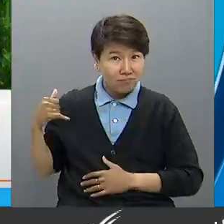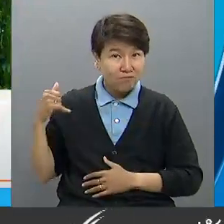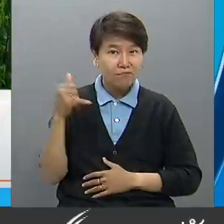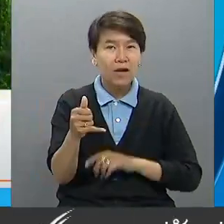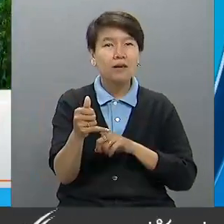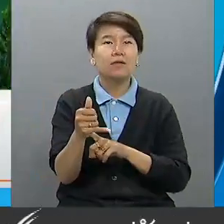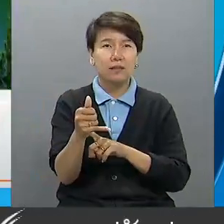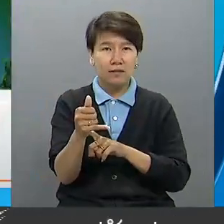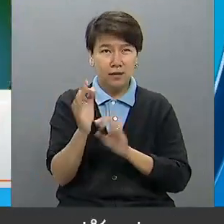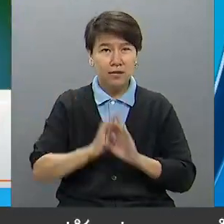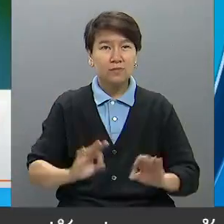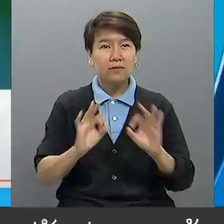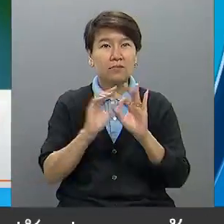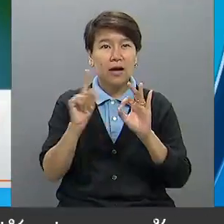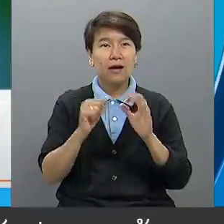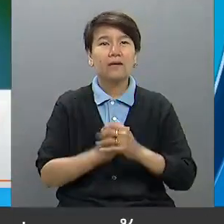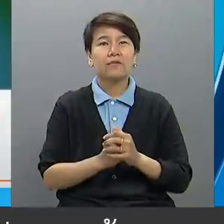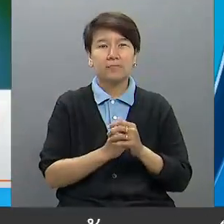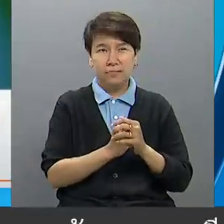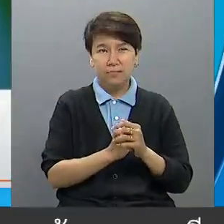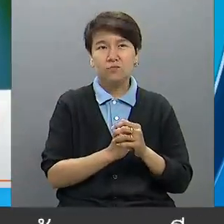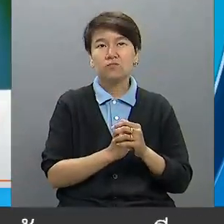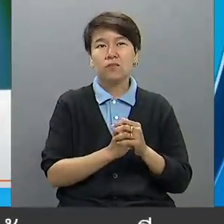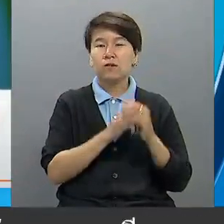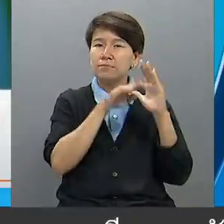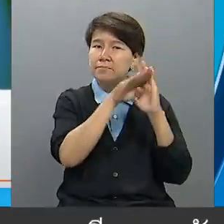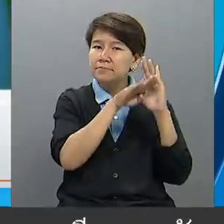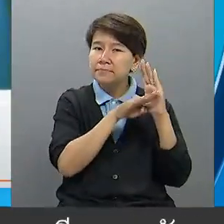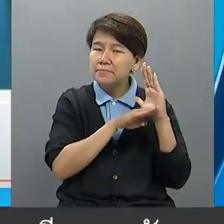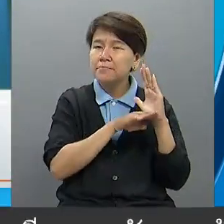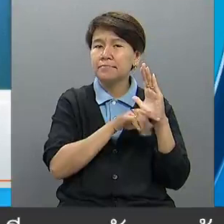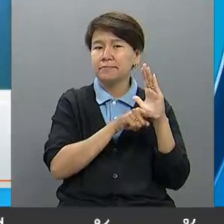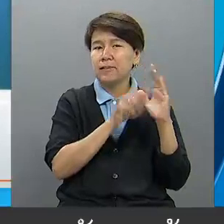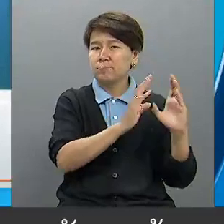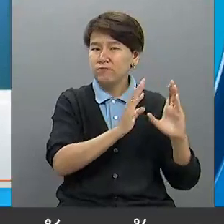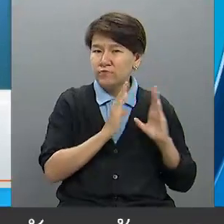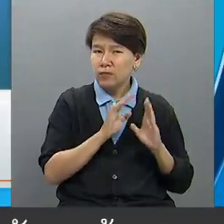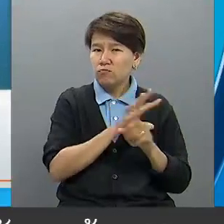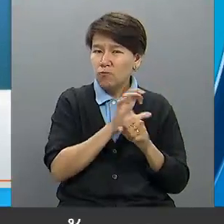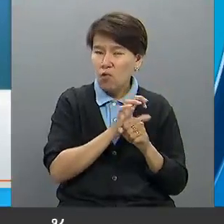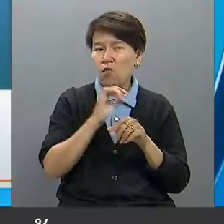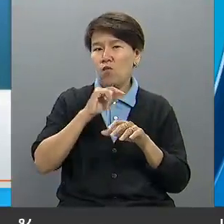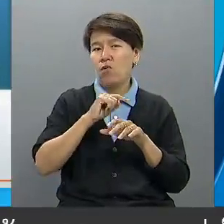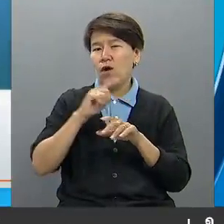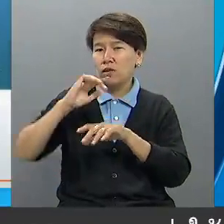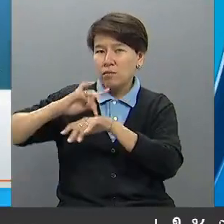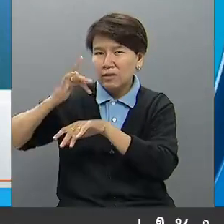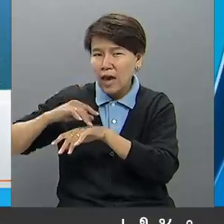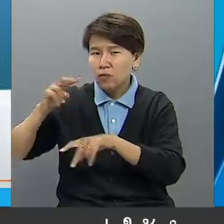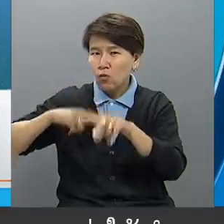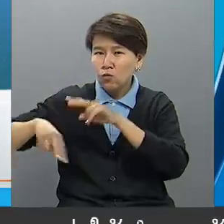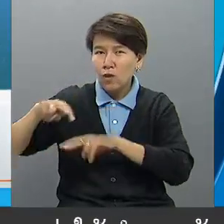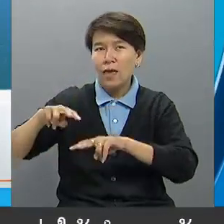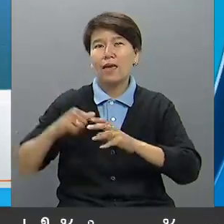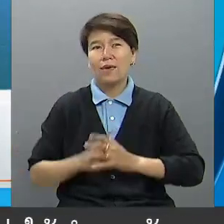นย้ำเรื่องของมาตรการต่างๆน ะ ก็ต้องดูแลแล้วก็รักษาสิ่งแวดล้อมธรรมชาติแถวนั้นด้วยนะครับไม่ใช่ไปทำเขาช้ำแล้วเดี๋ยวพอคนไปเที่